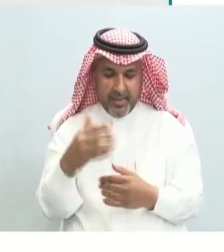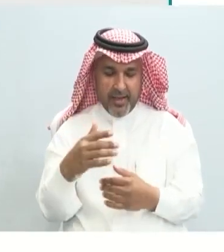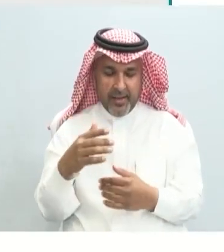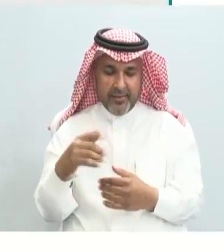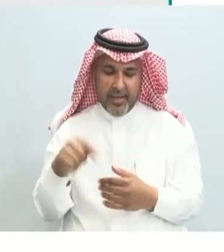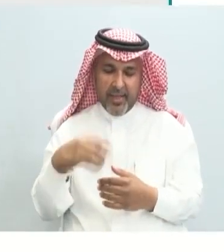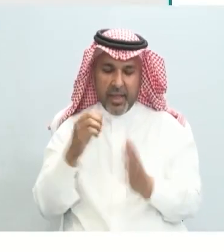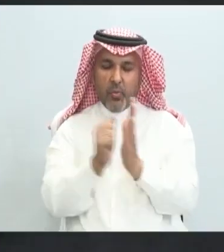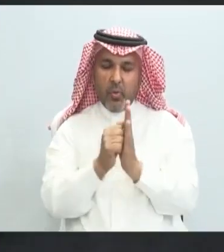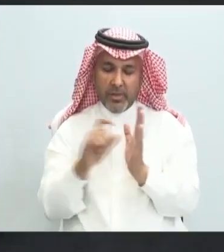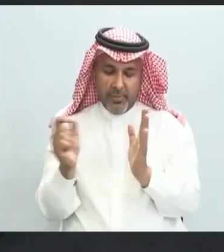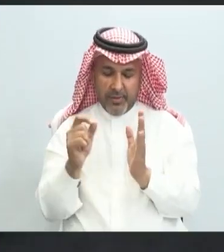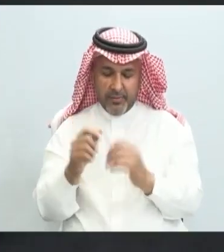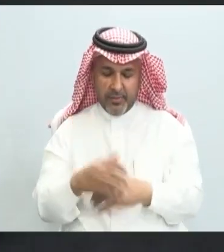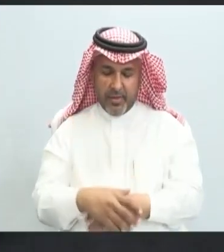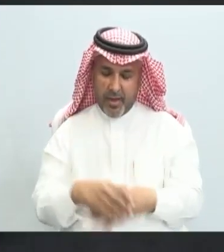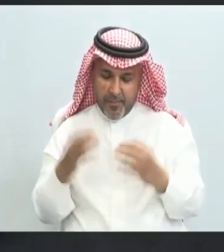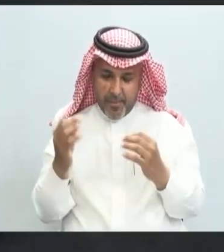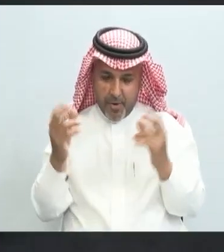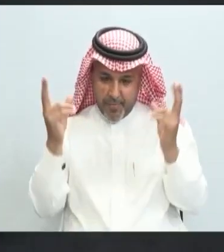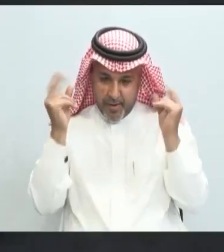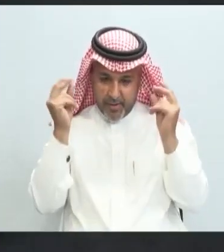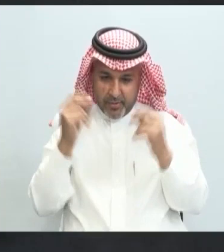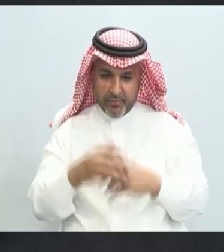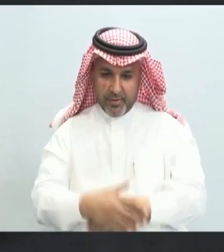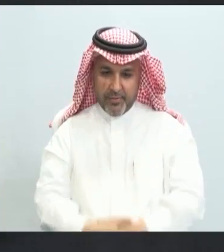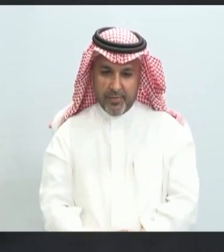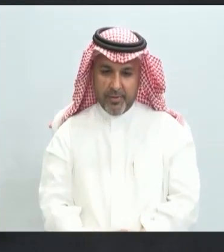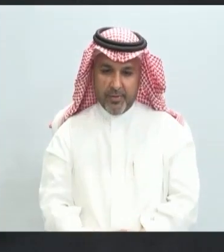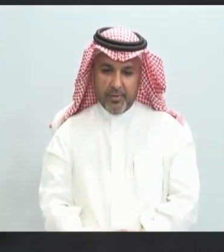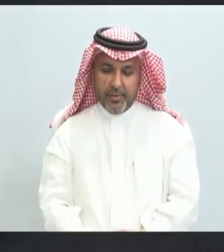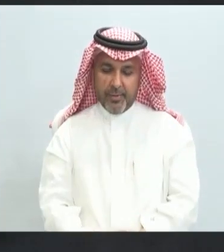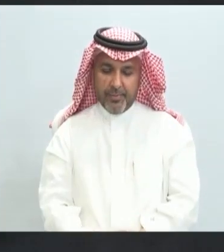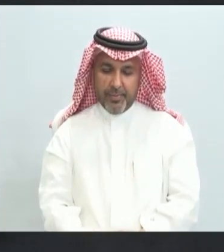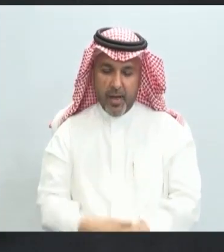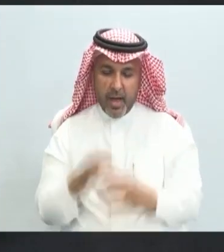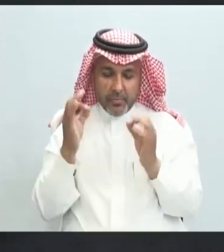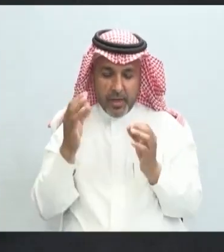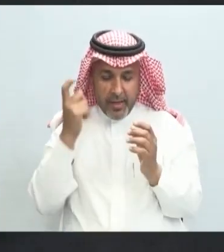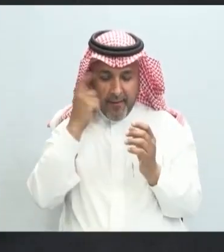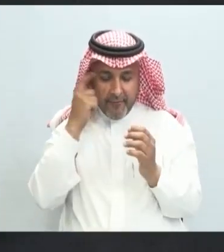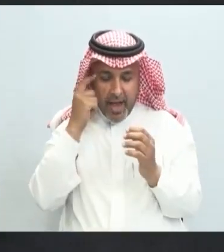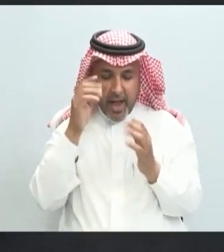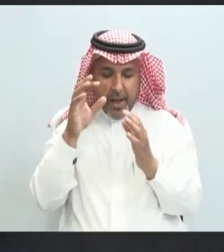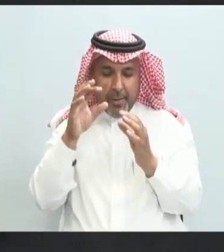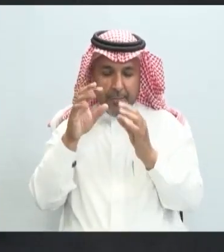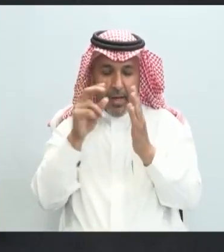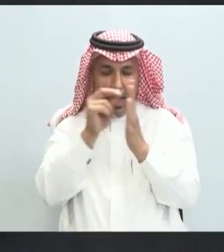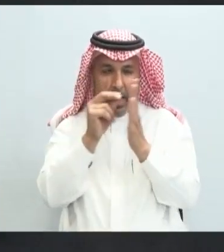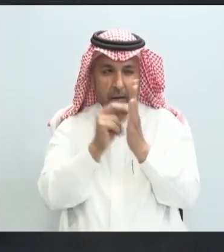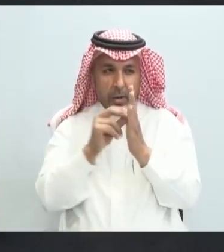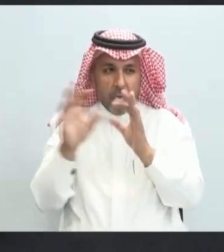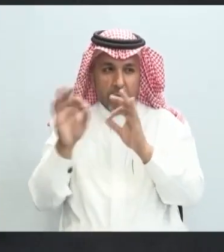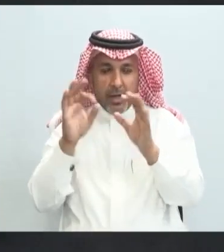فاتمنى انكم تكونون يعني اهم شي استوعبت الفكره الاساسيه عرفنا كيف دد ش القانون المناسب سواء قانون الجيوب او